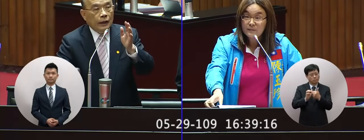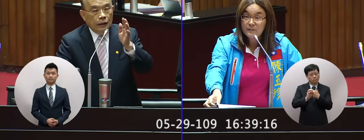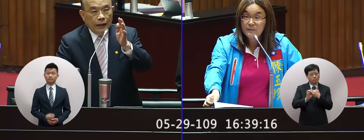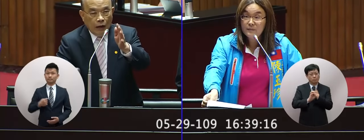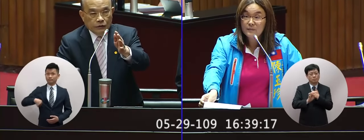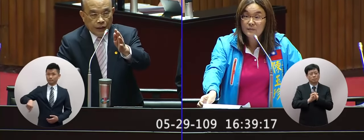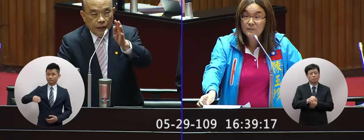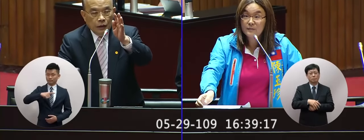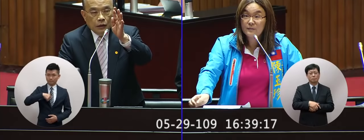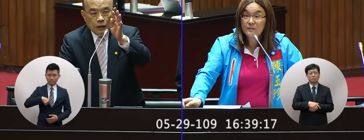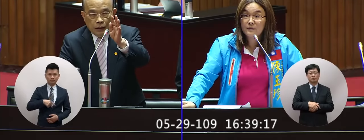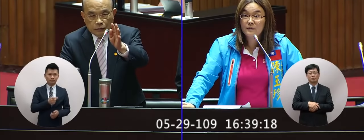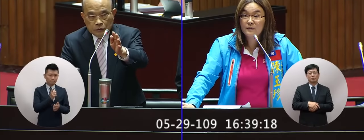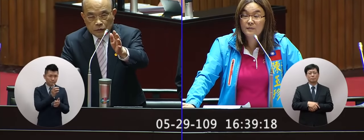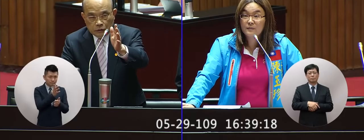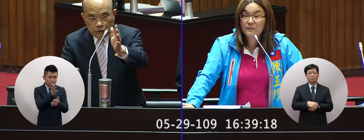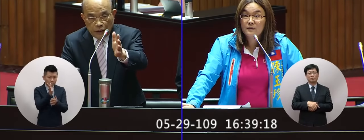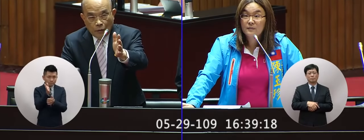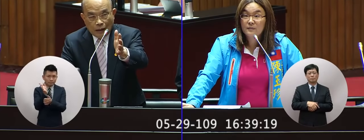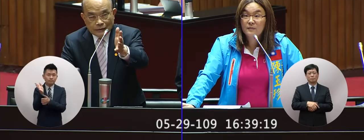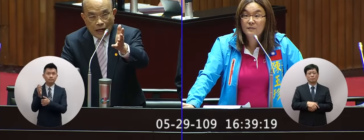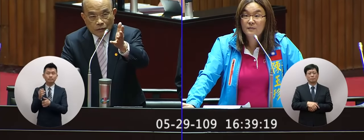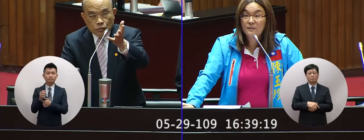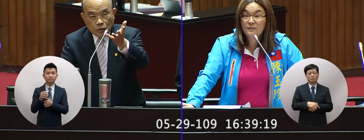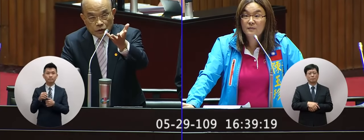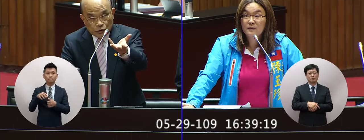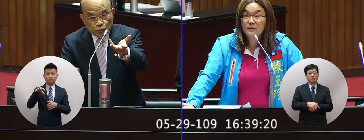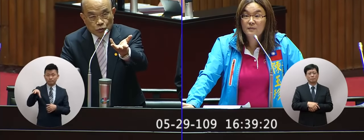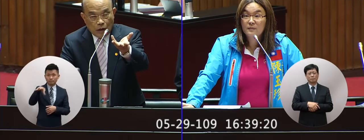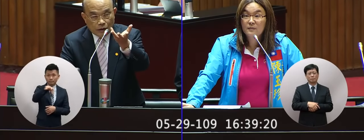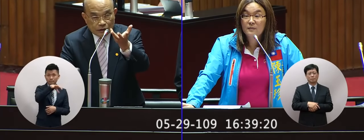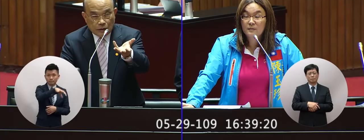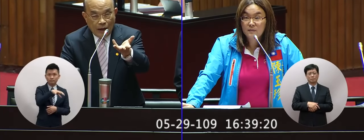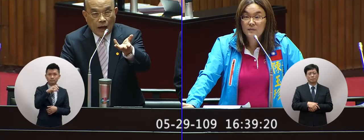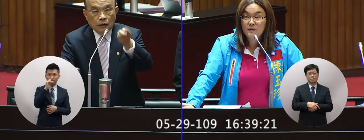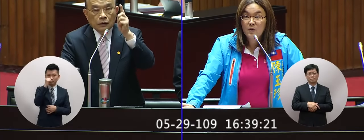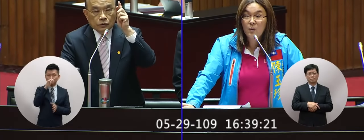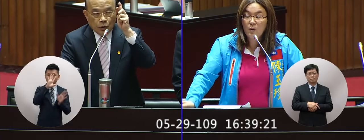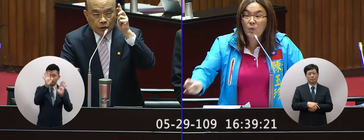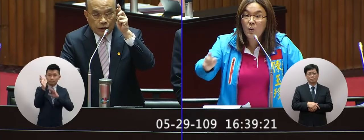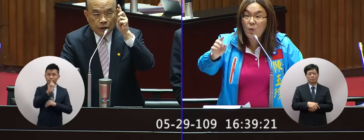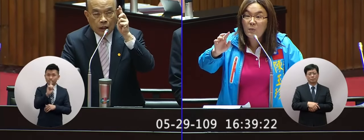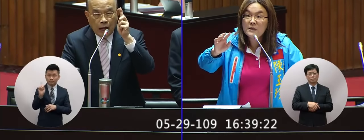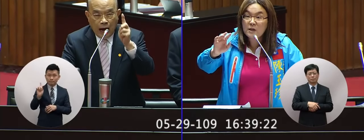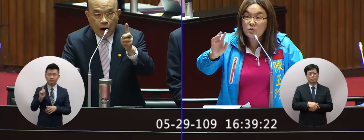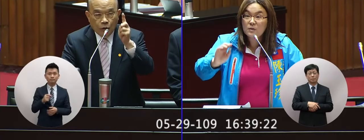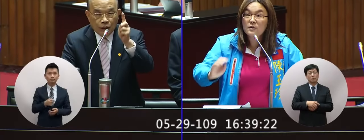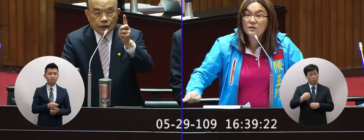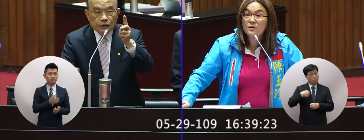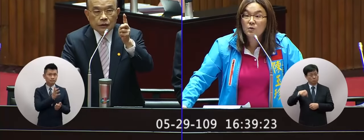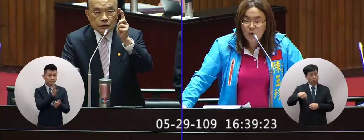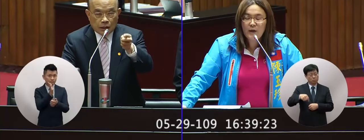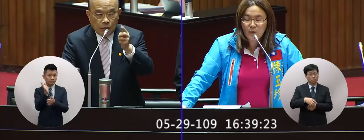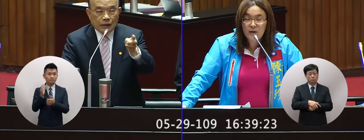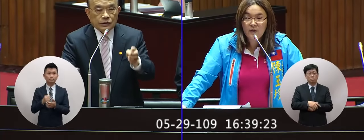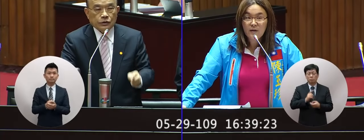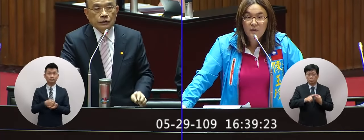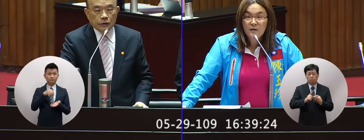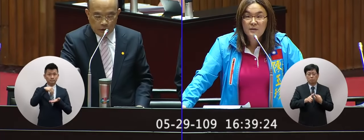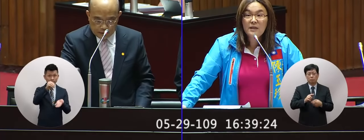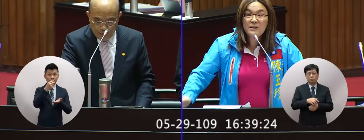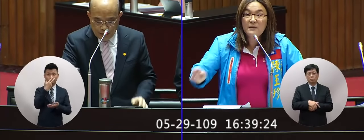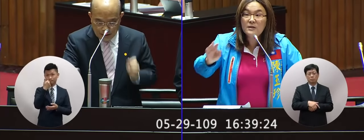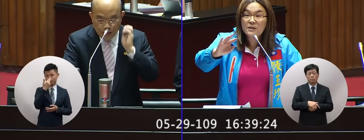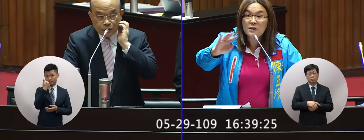我们会了解，地方上如果特殊状况是怎么样，就以好领这个方